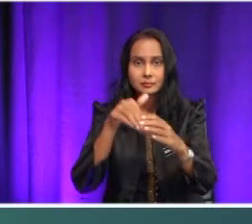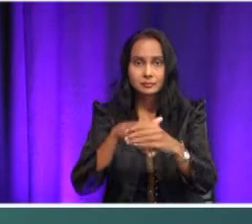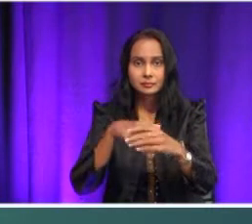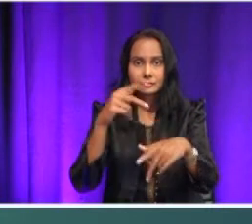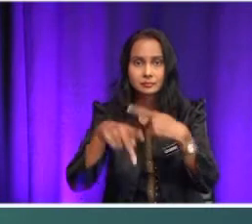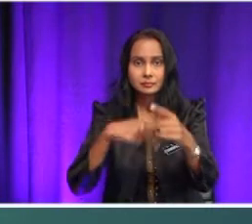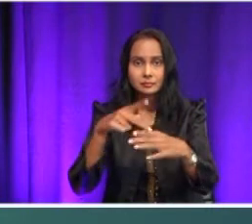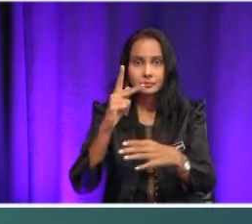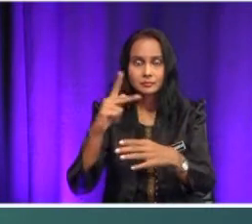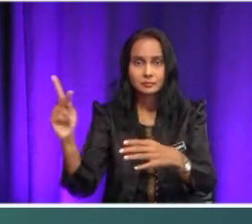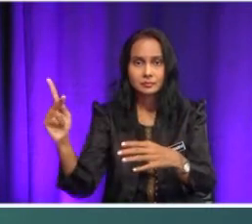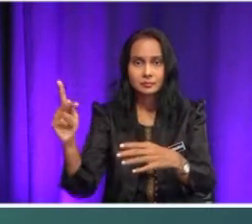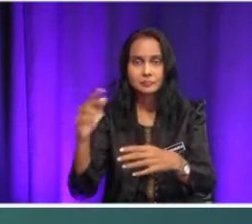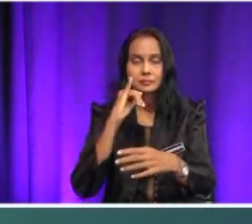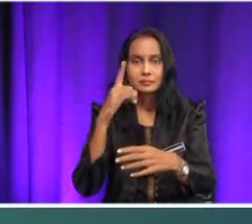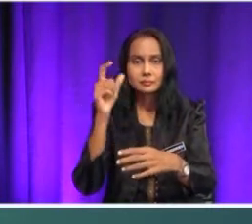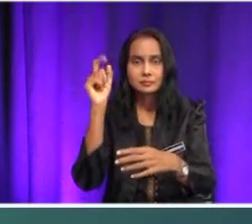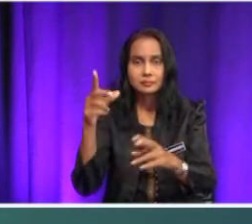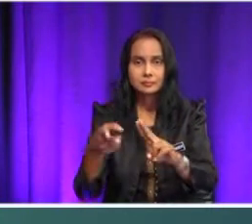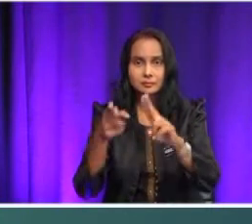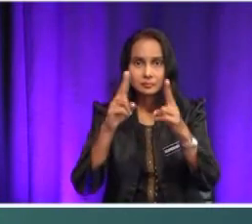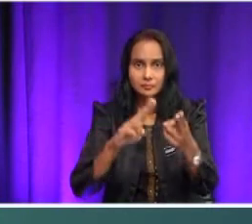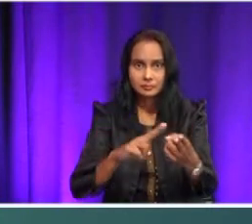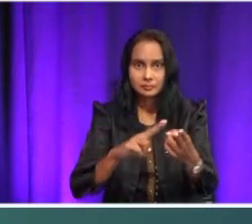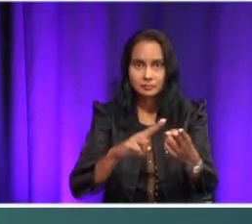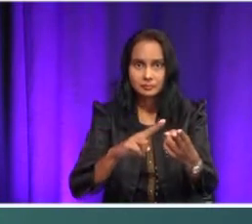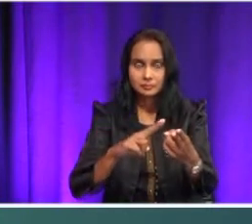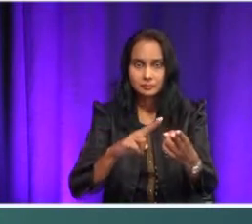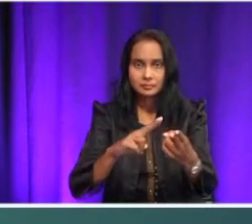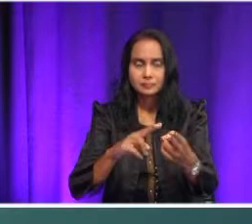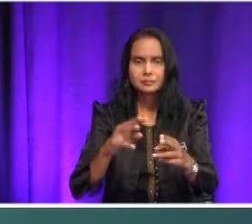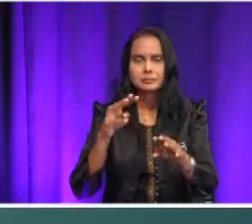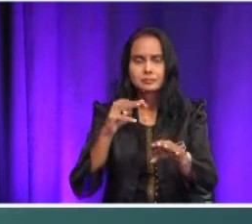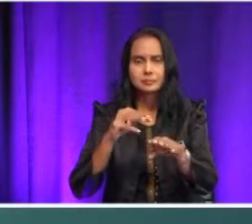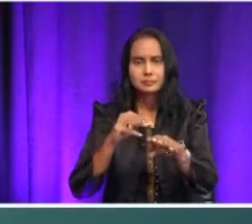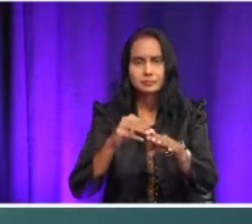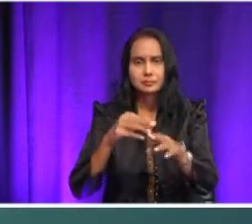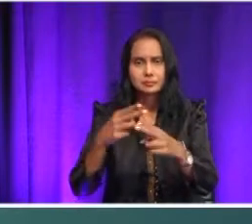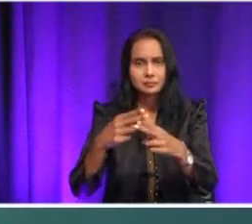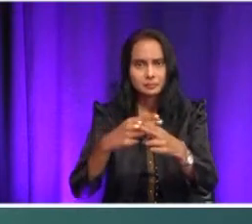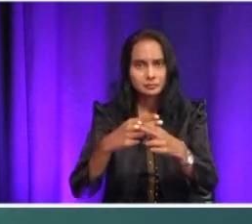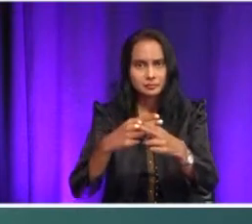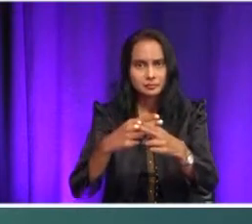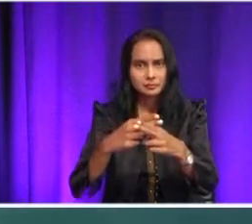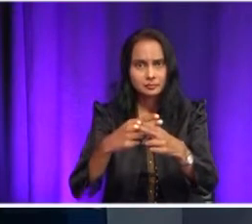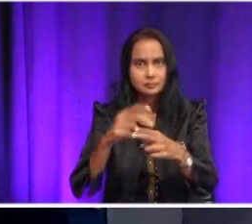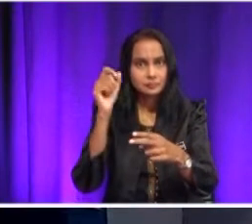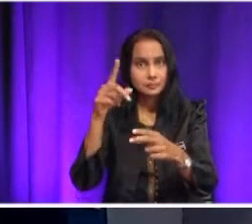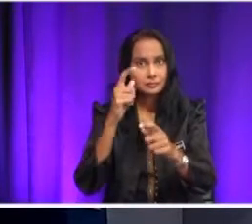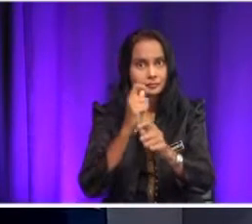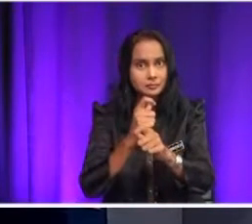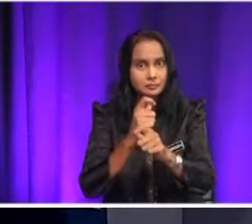adalah input berubah masuknya Kris kalau dalam jangka pendek dia input input tetap